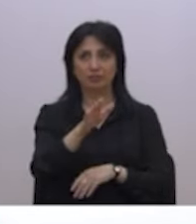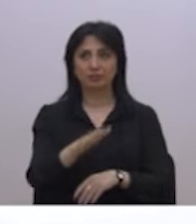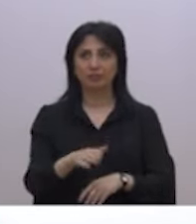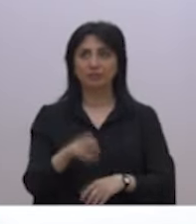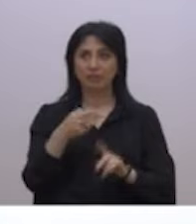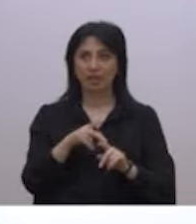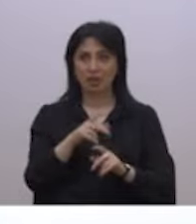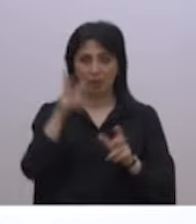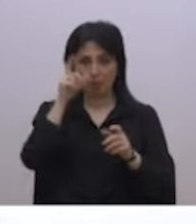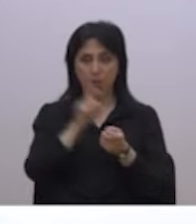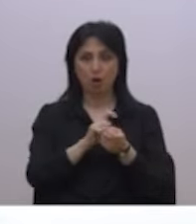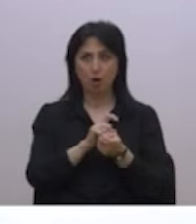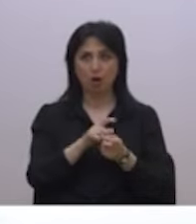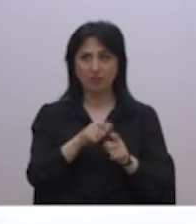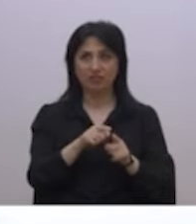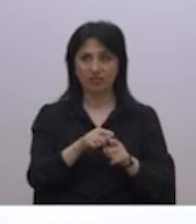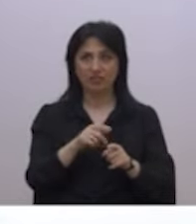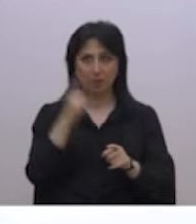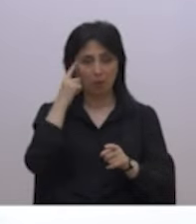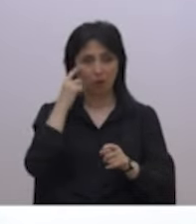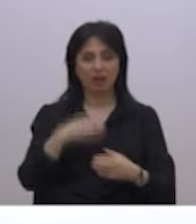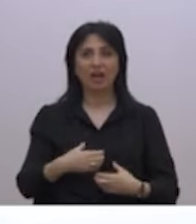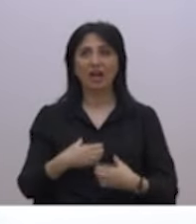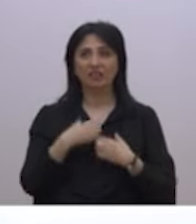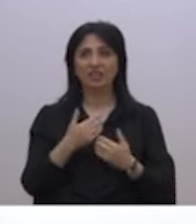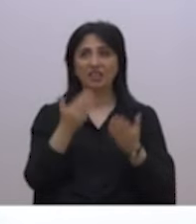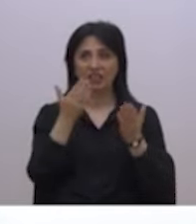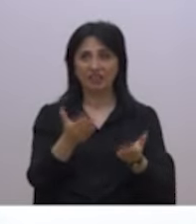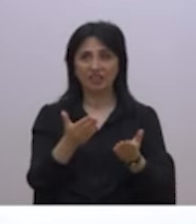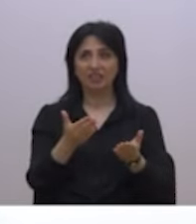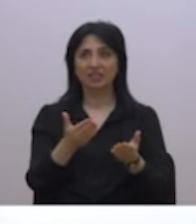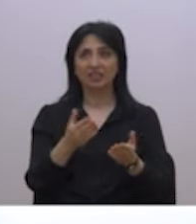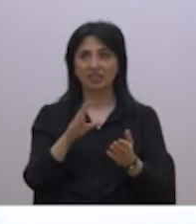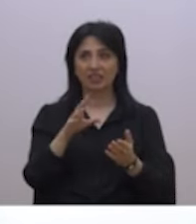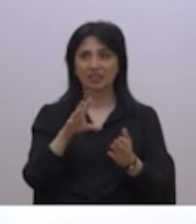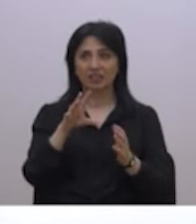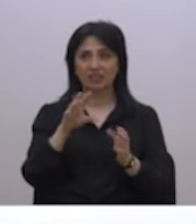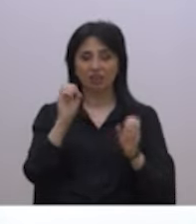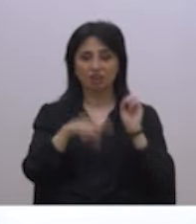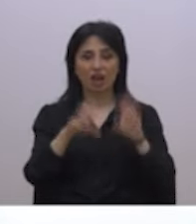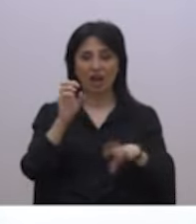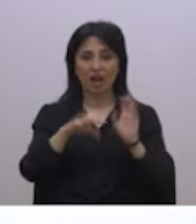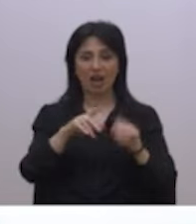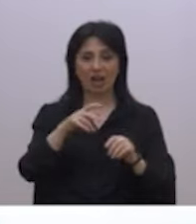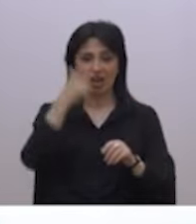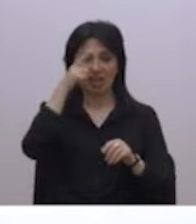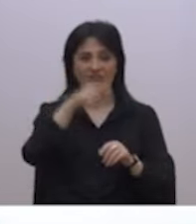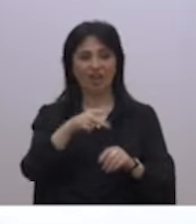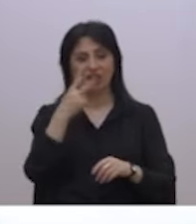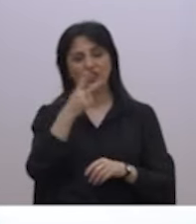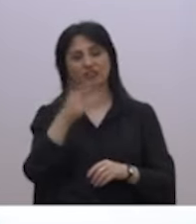და ამ ბოროტების ბანალურობის მორალური კატასტროფა თქვენ კატასტროფაში თქვენ ჩაყარათ ბიძინა ივანიშვილმა,